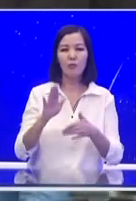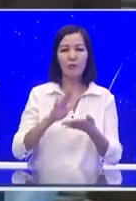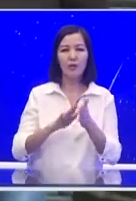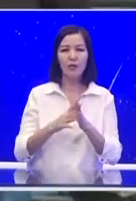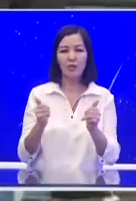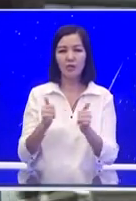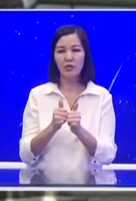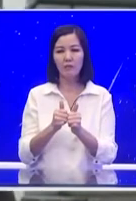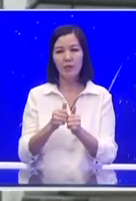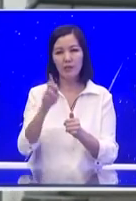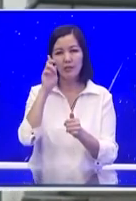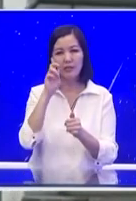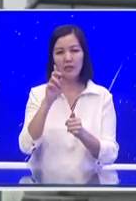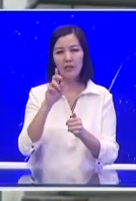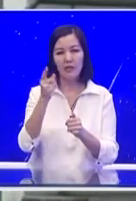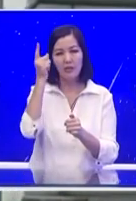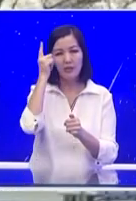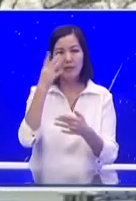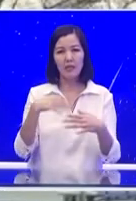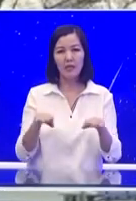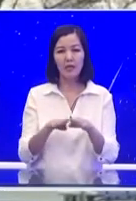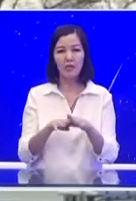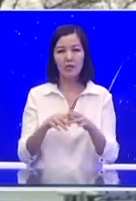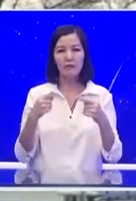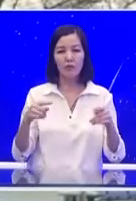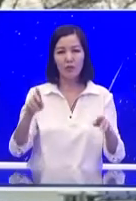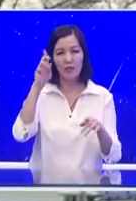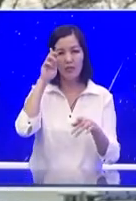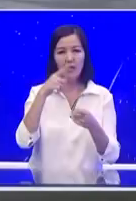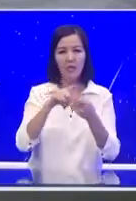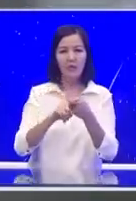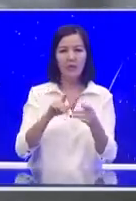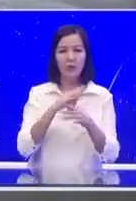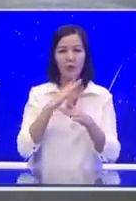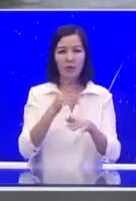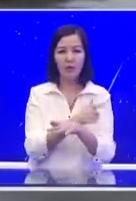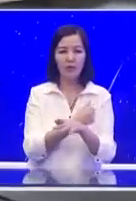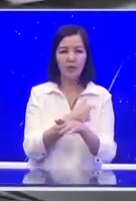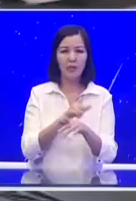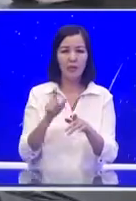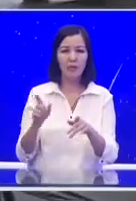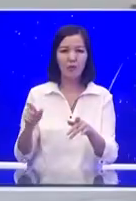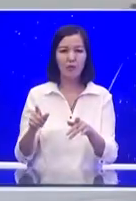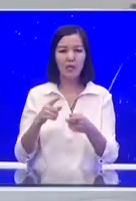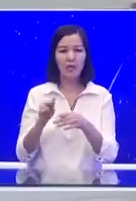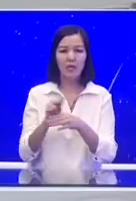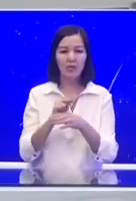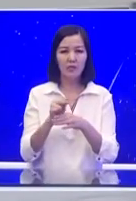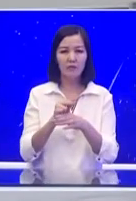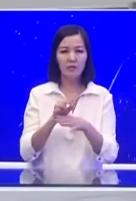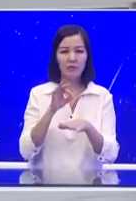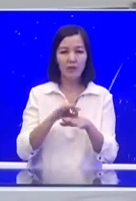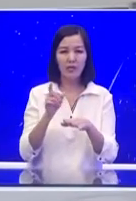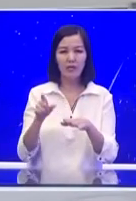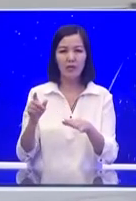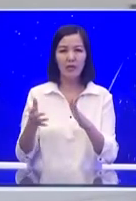чем соседи. Одна из проблем Германии такая же, как и в других странах. Заразились многие медработники, лечившие больных.